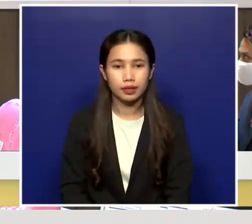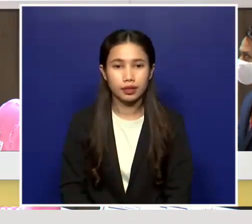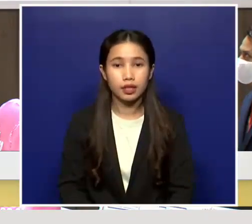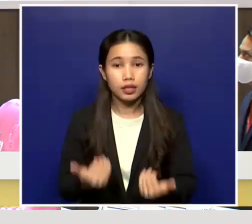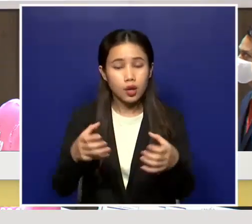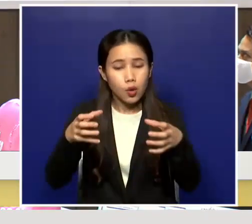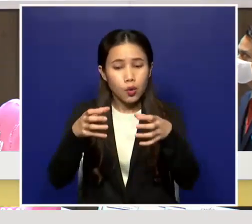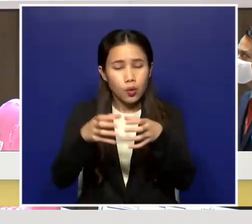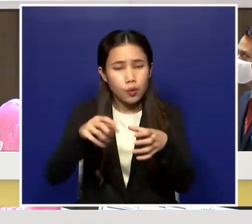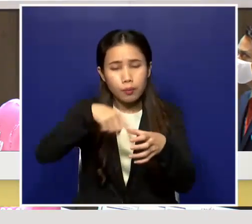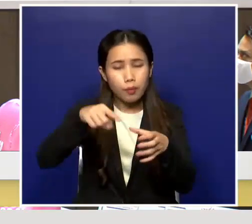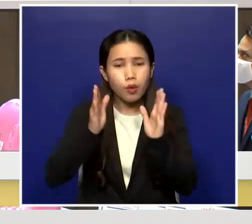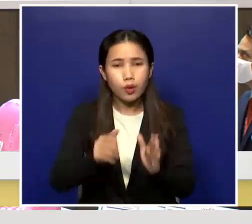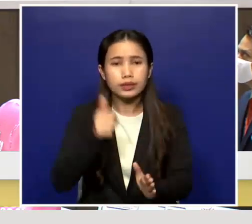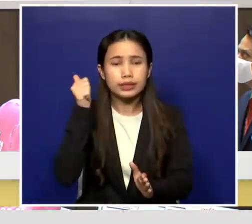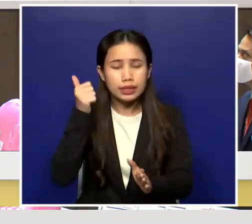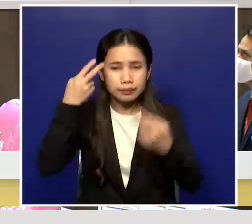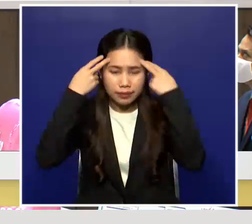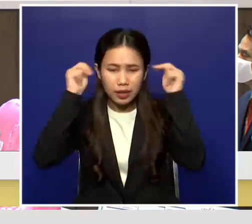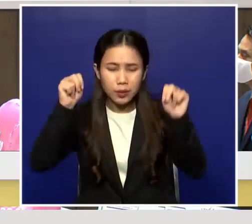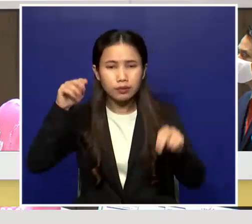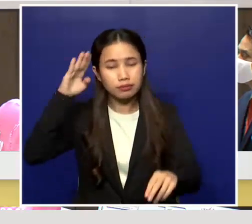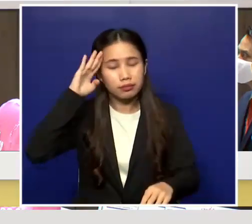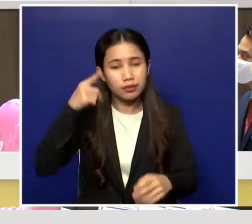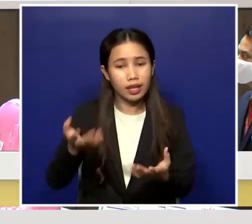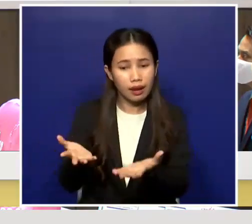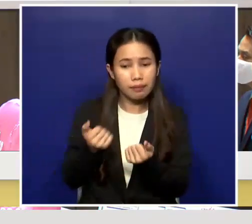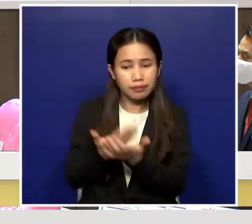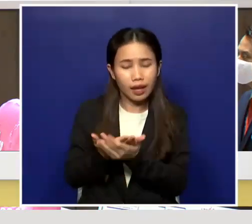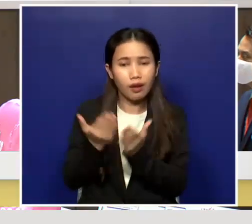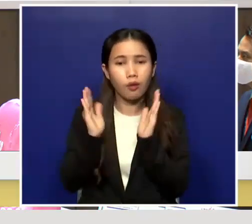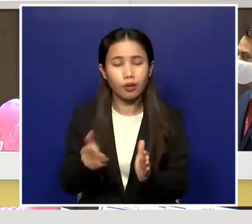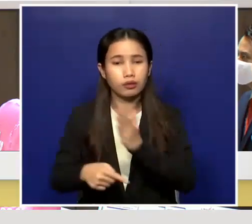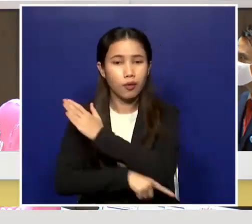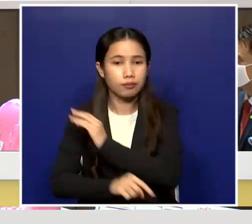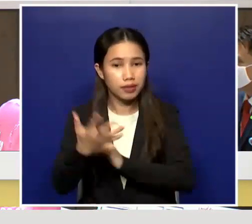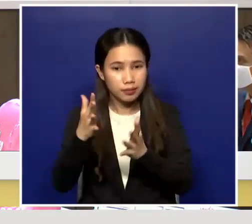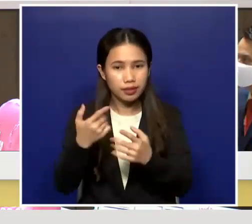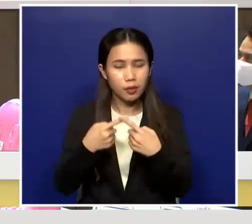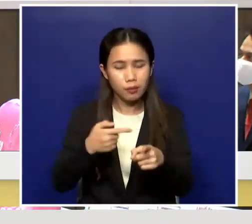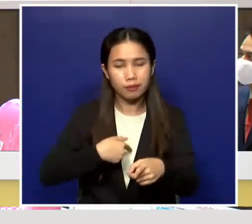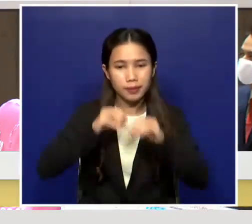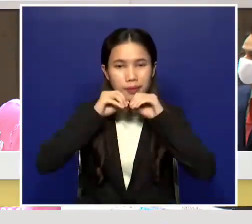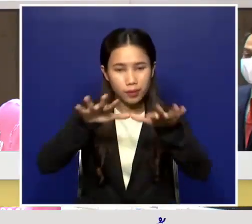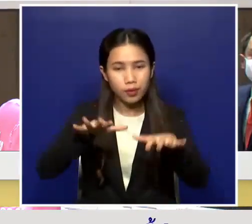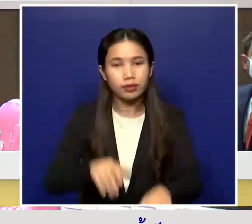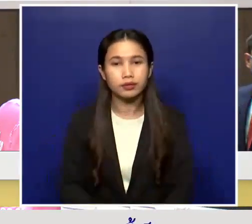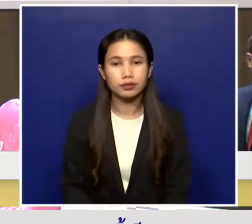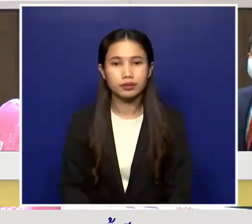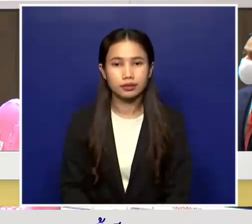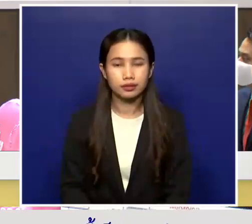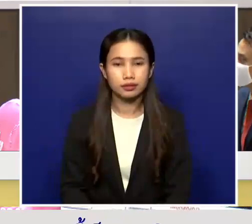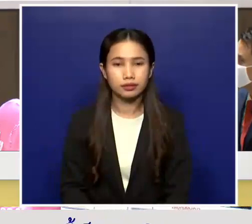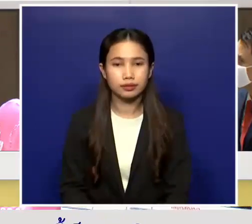เดิมยังมาเป็นนายกลอยหน้าลอยตาอยู่ไม่รับเงินคนชั่วนะนี่ไงผมต้องมาแฉนี่ไงไม่รับเงินชั่วดูที่คบค้ากับคน